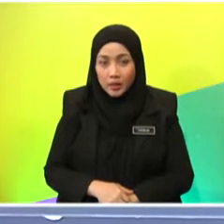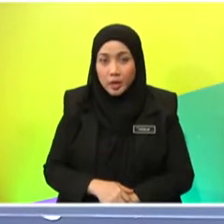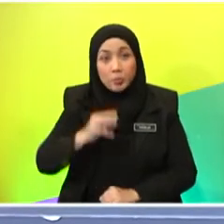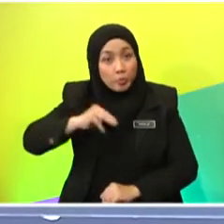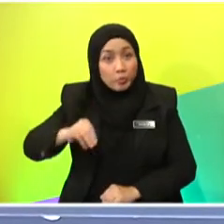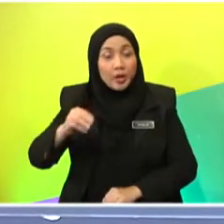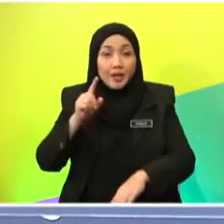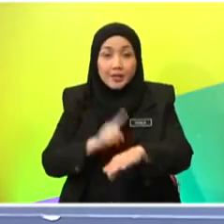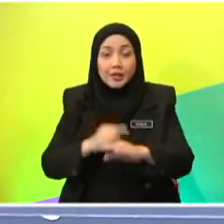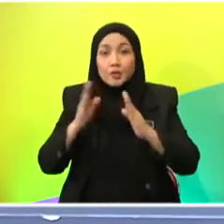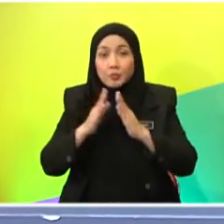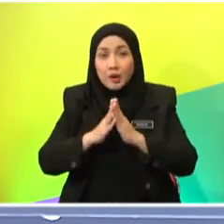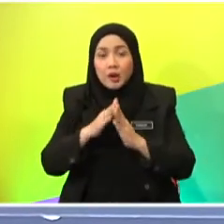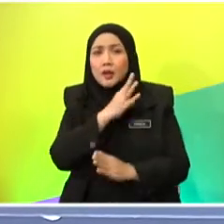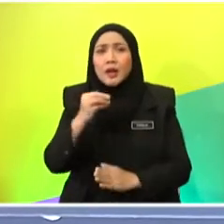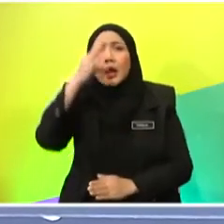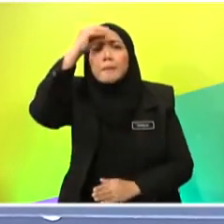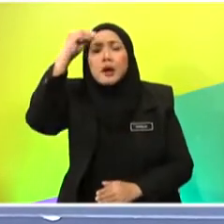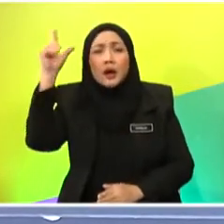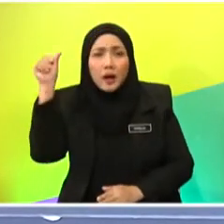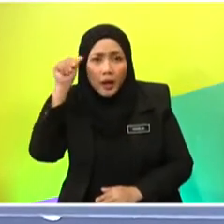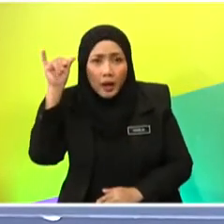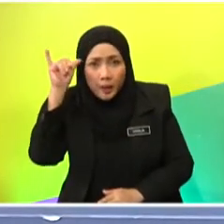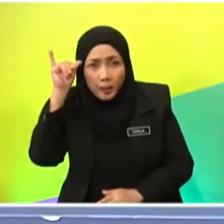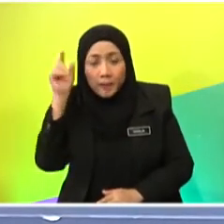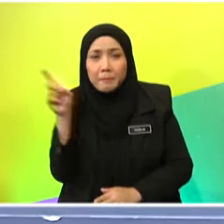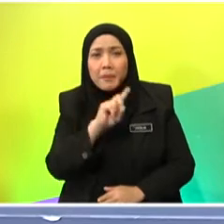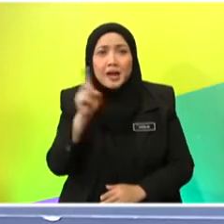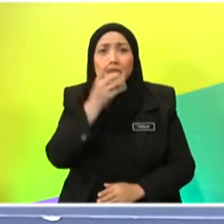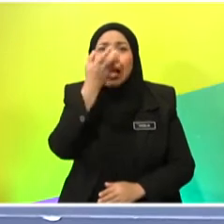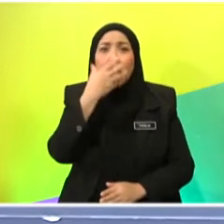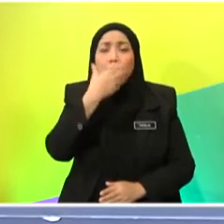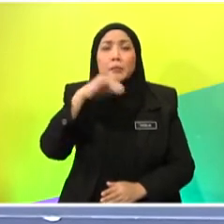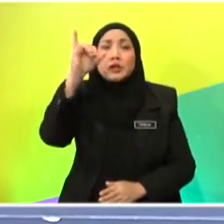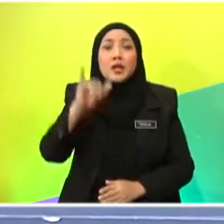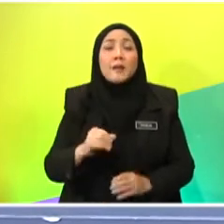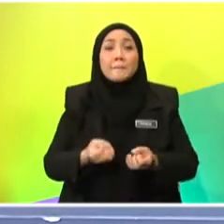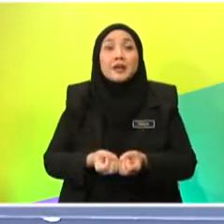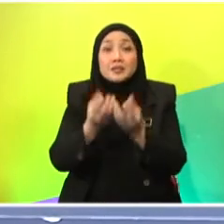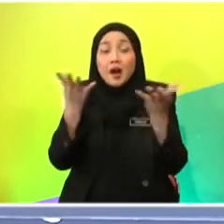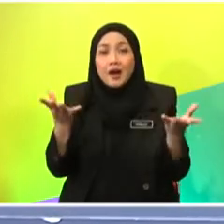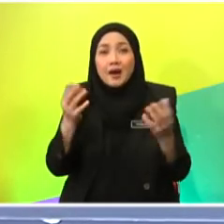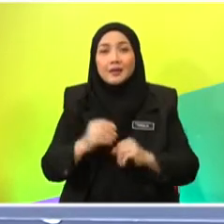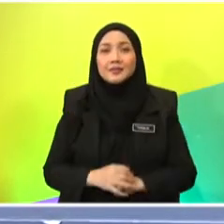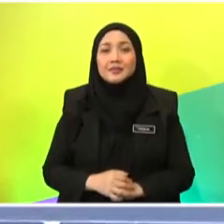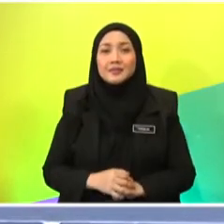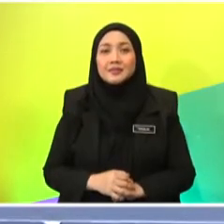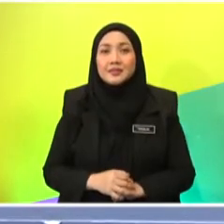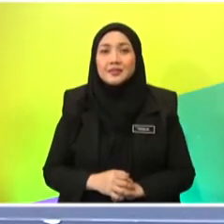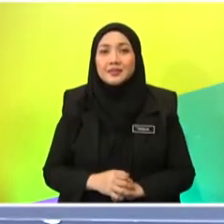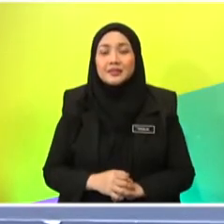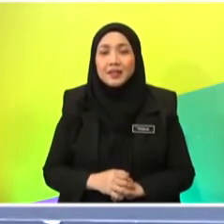dan main-main mana Eiffel yang banyak kalau setting Ussy gue punya lebih banyak adalah